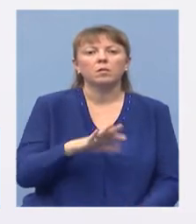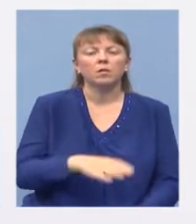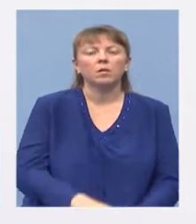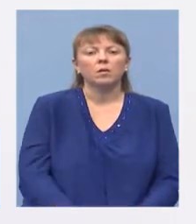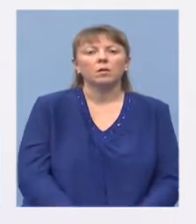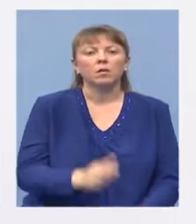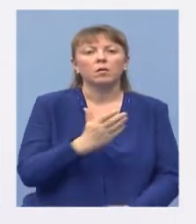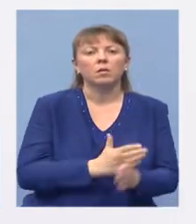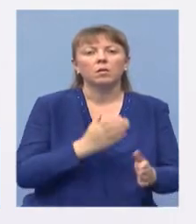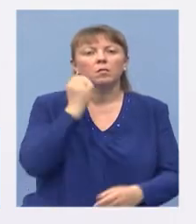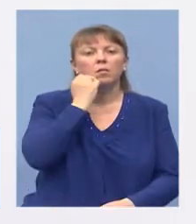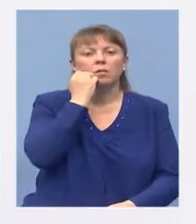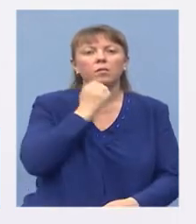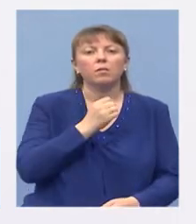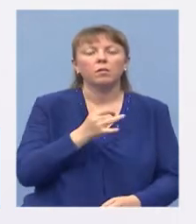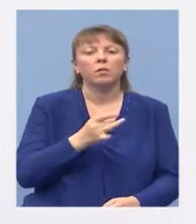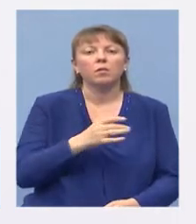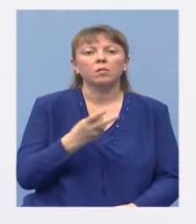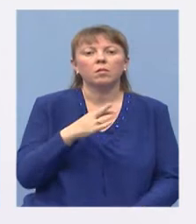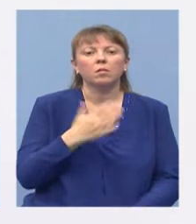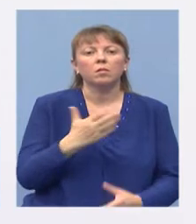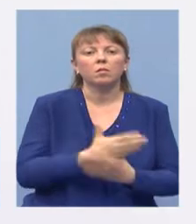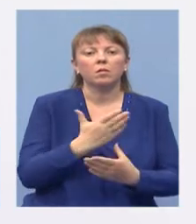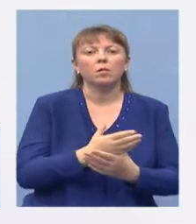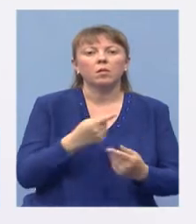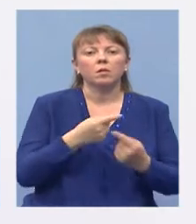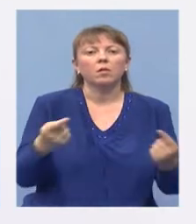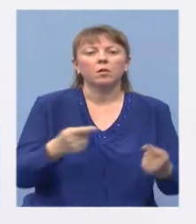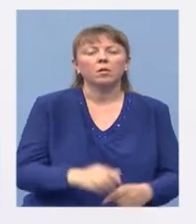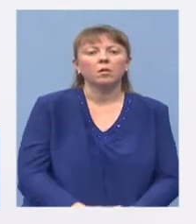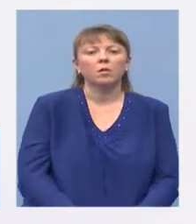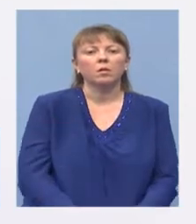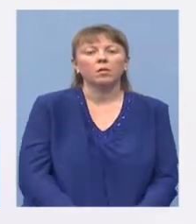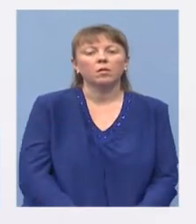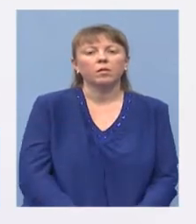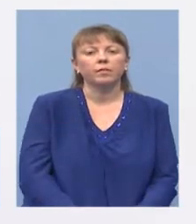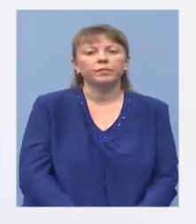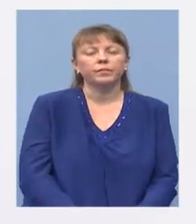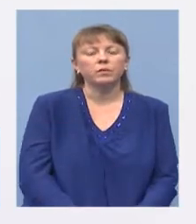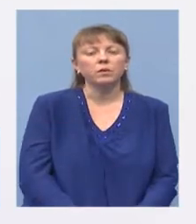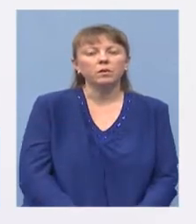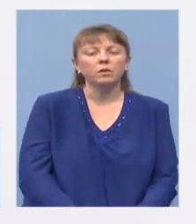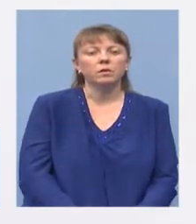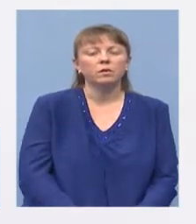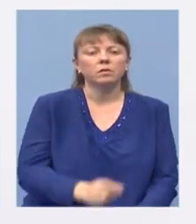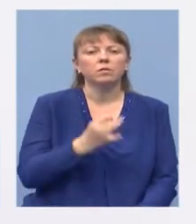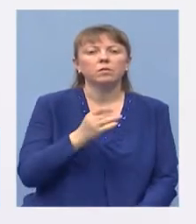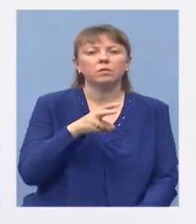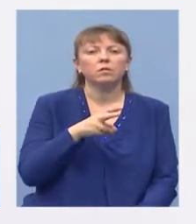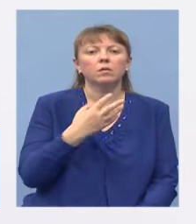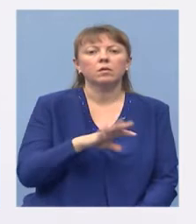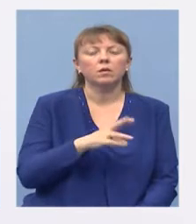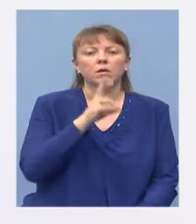документов на инвалид для представления им протезионно-ортопедической помощи и другие. В принципе, только за первый квартал текущего года